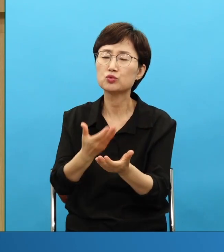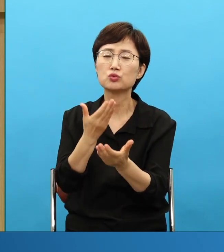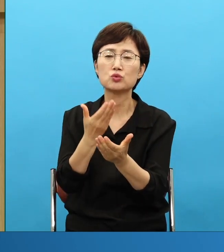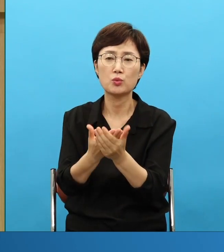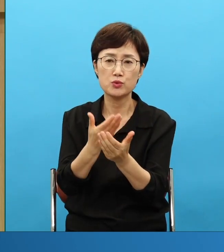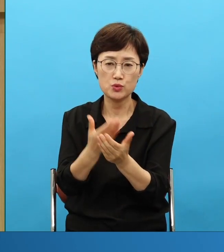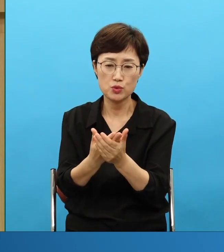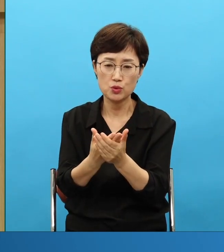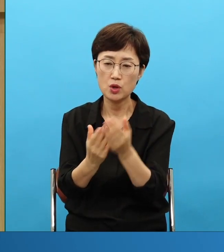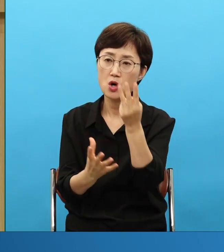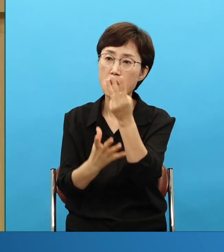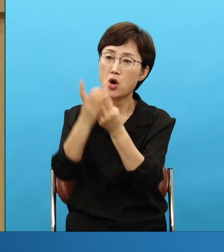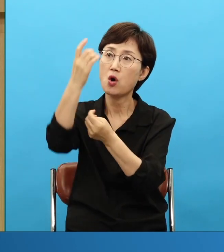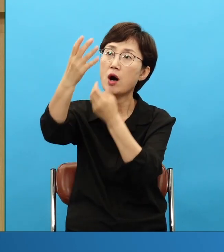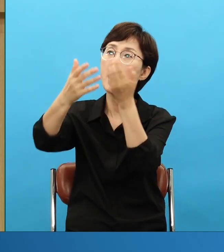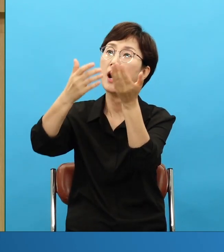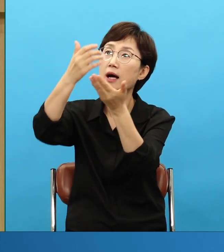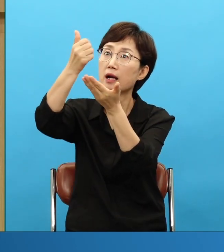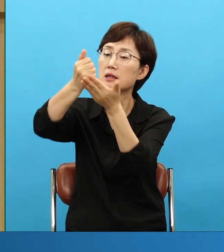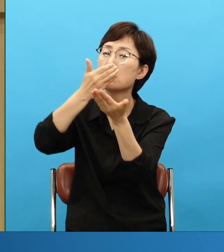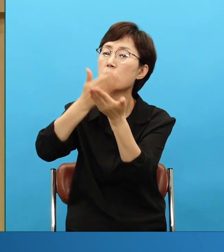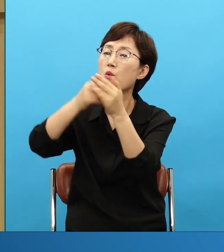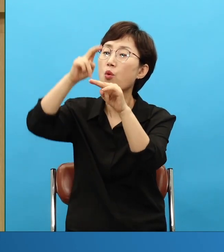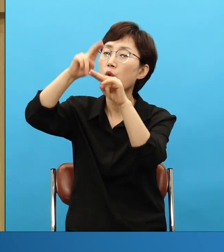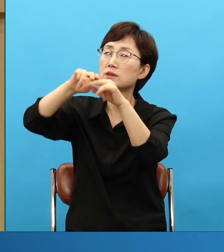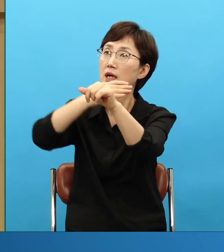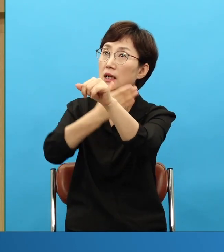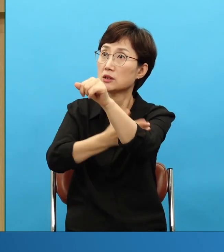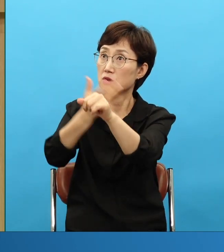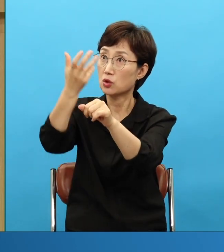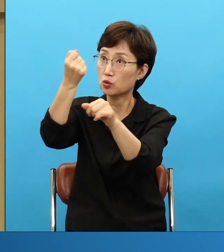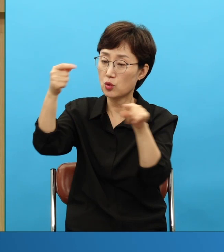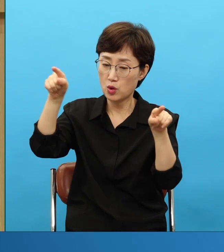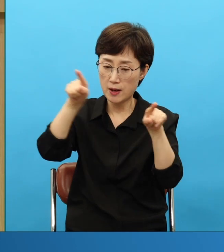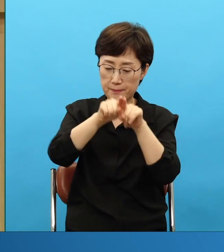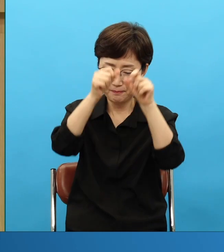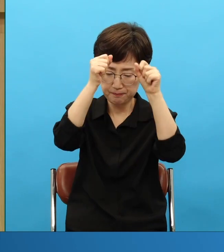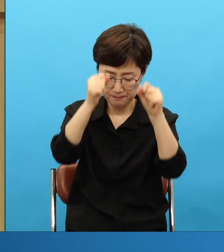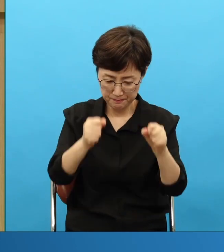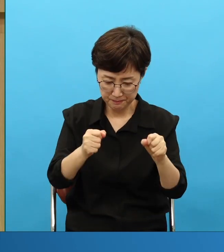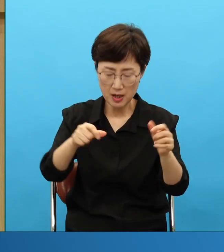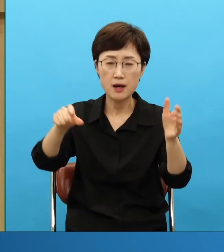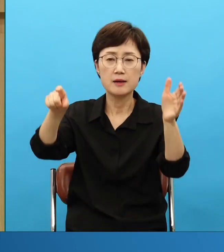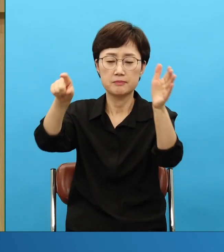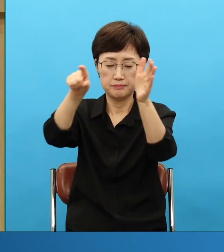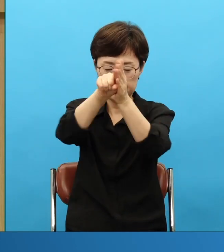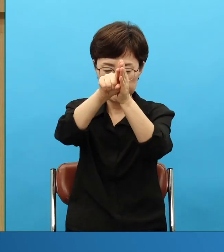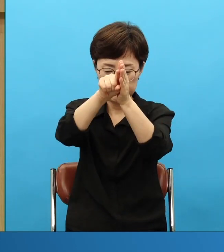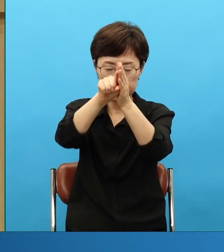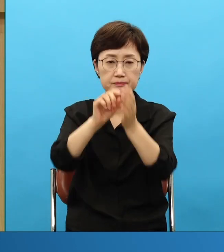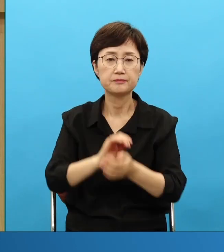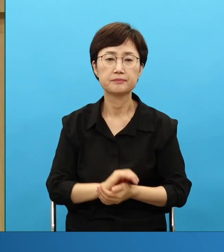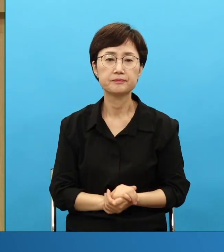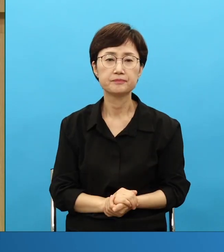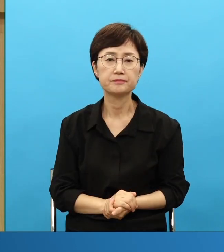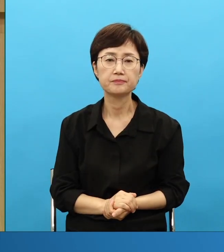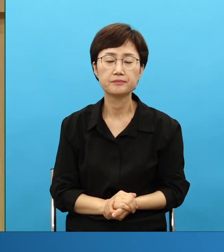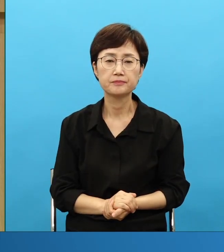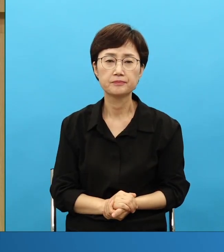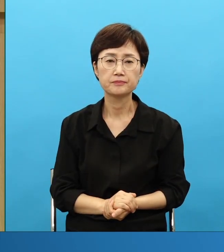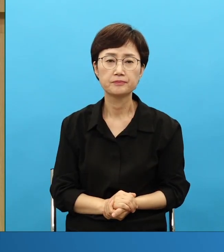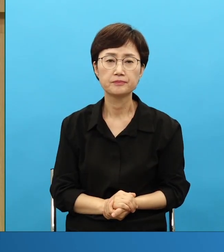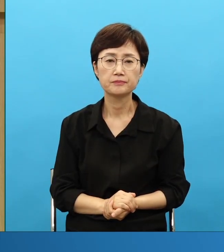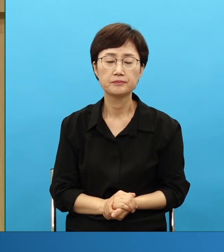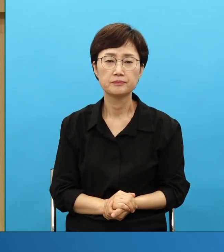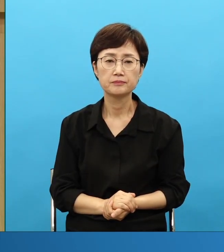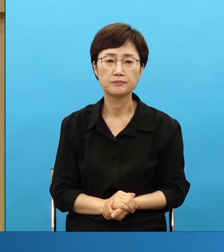성삼위일체 하나님께서 보좌의 능력으로 지금 우리와 함께 계십니다. May this worship be a time to raise new baptism